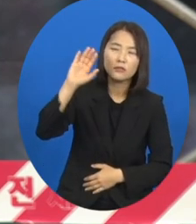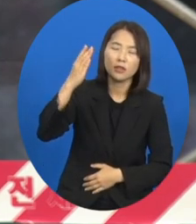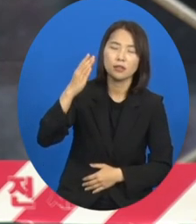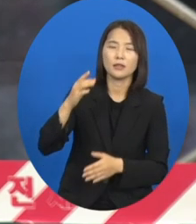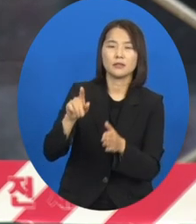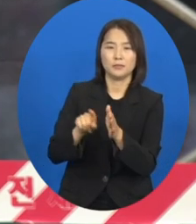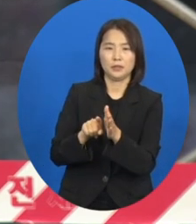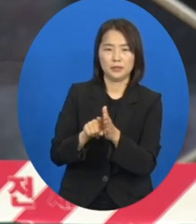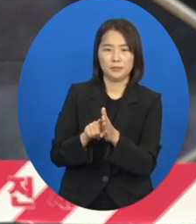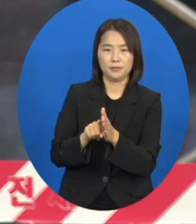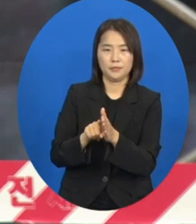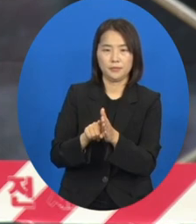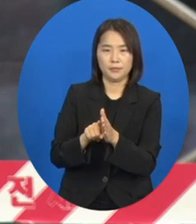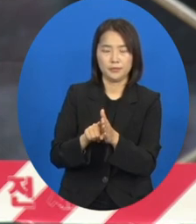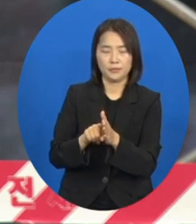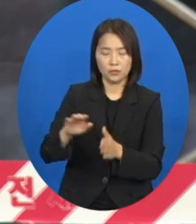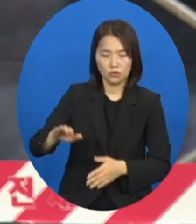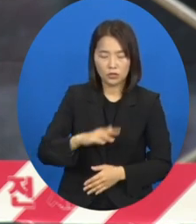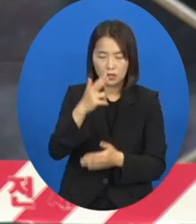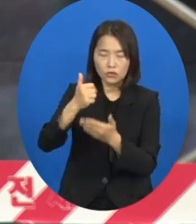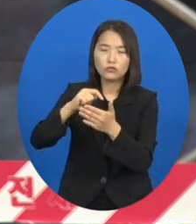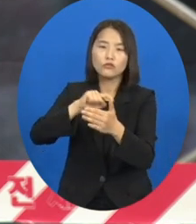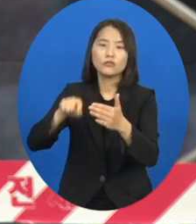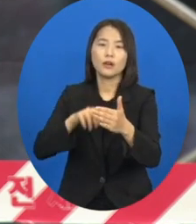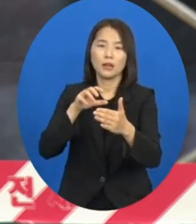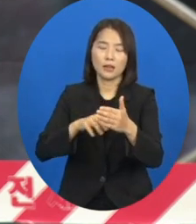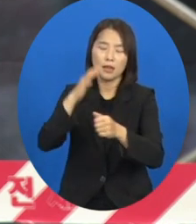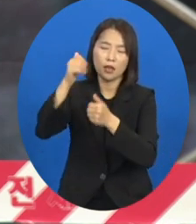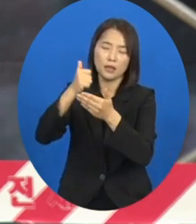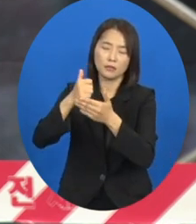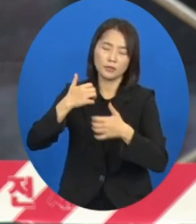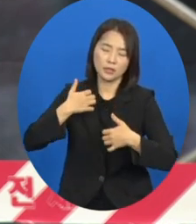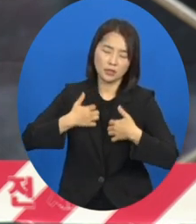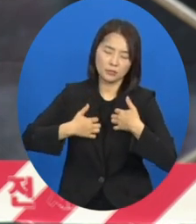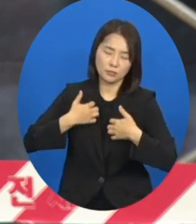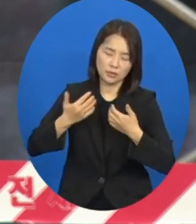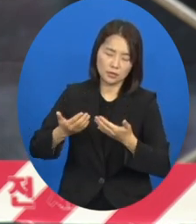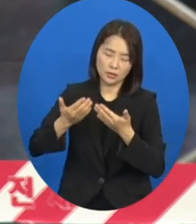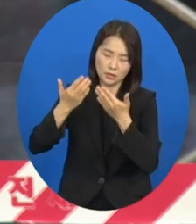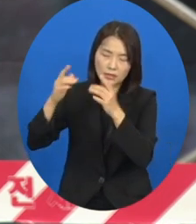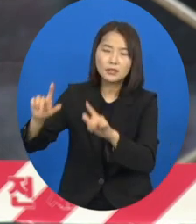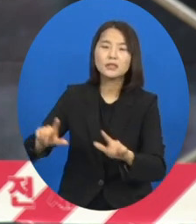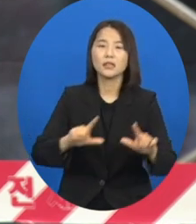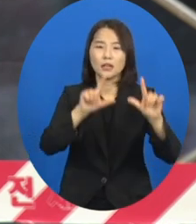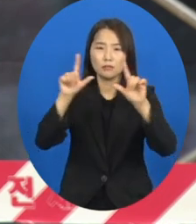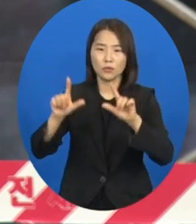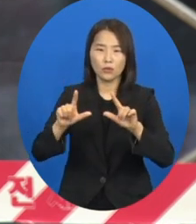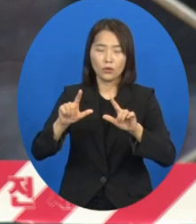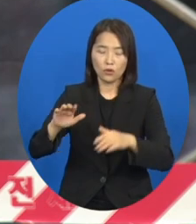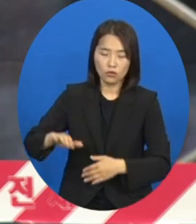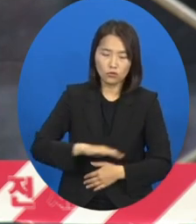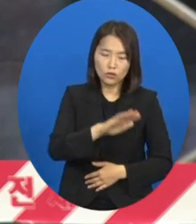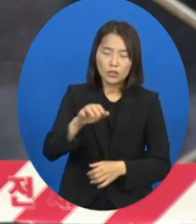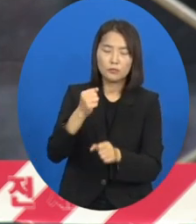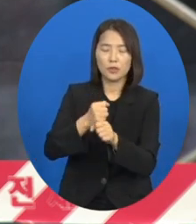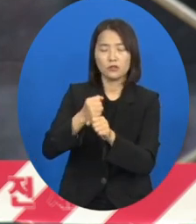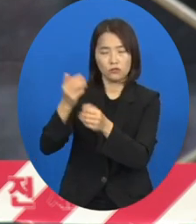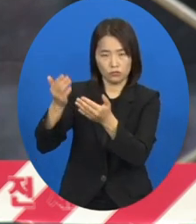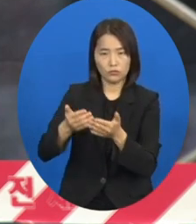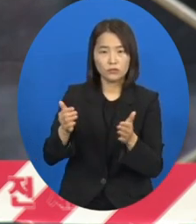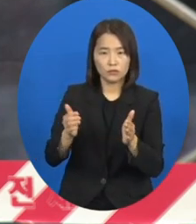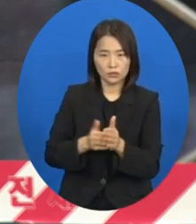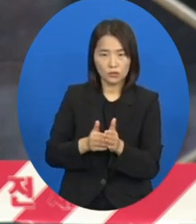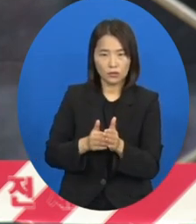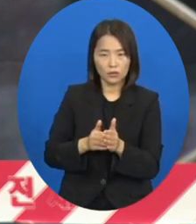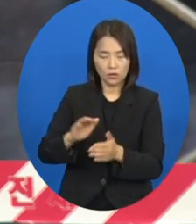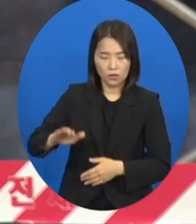믿음입니다. 우리가 주 안에서 하나님을 기쁘시게 할 수 있는 삶으로 우리를 이미 만들어 주셨습니다.